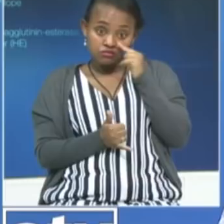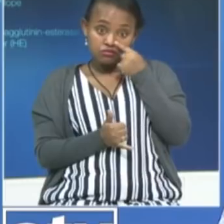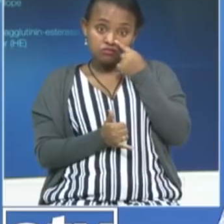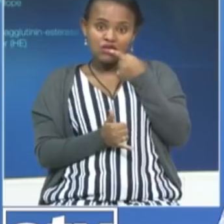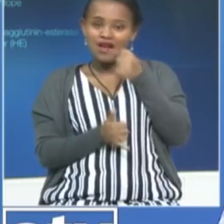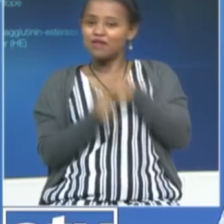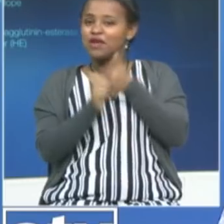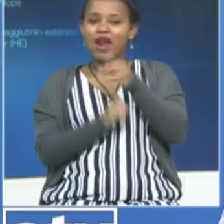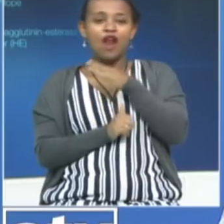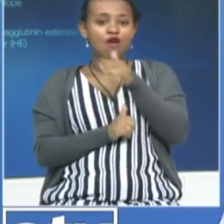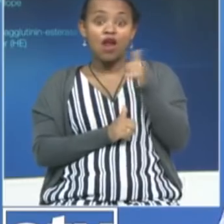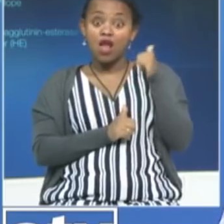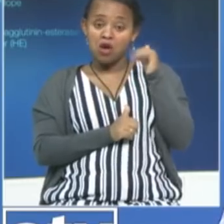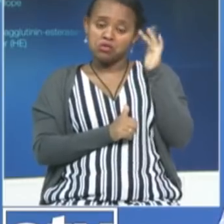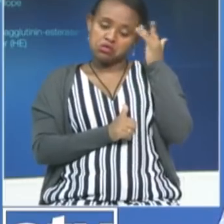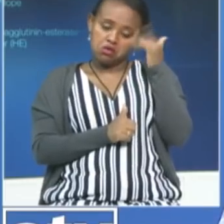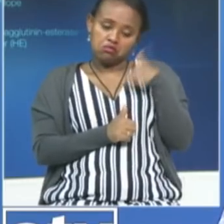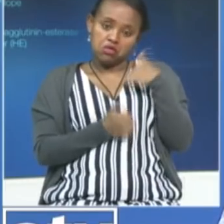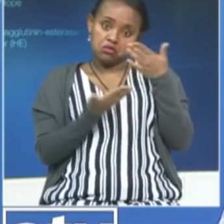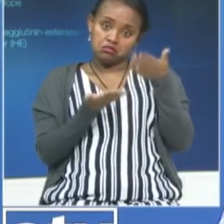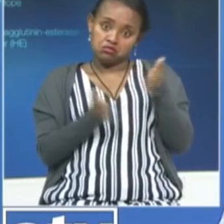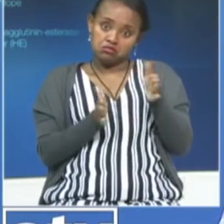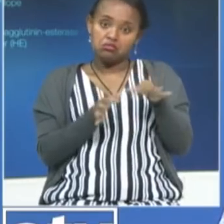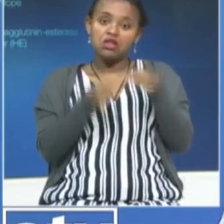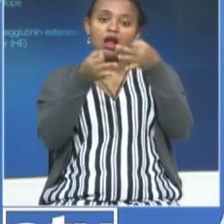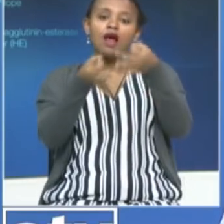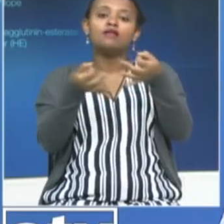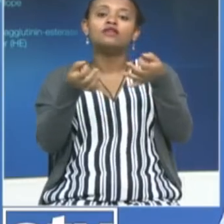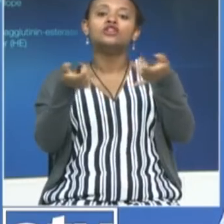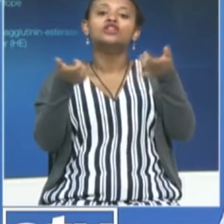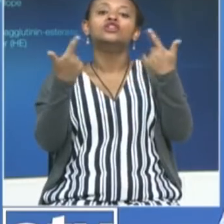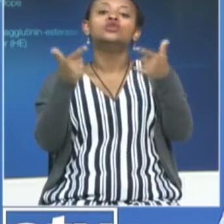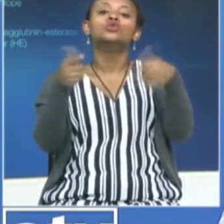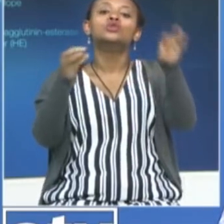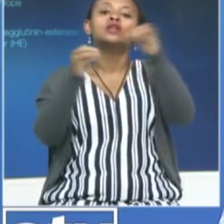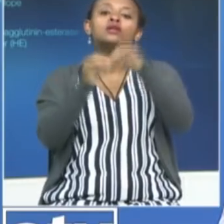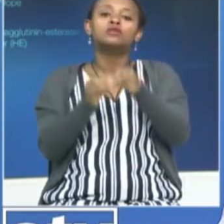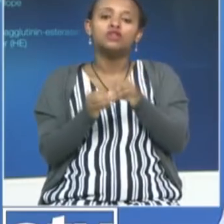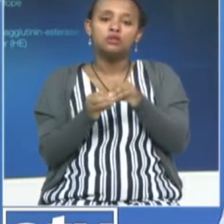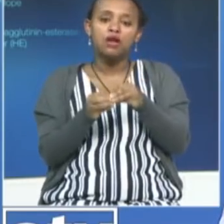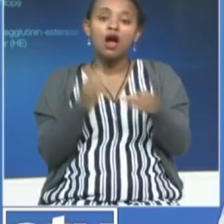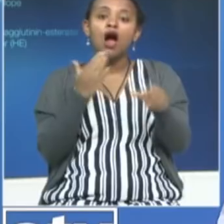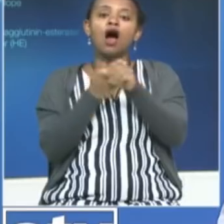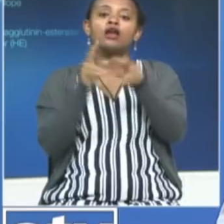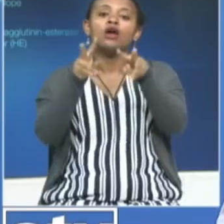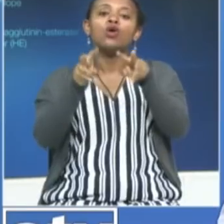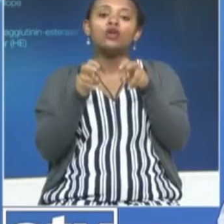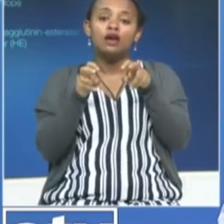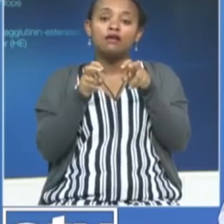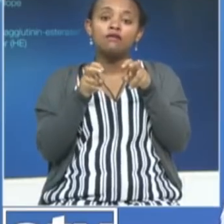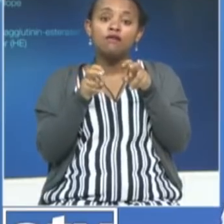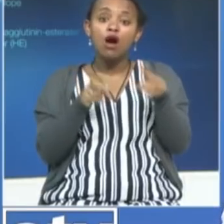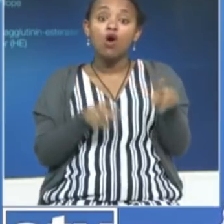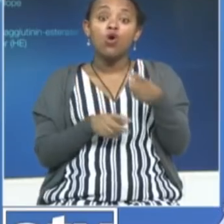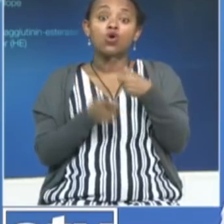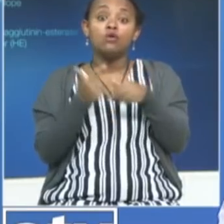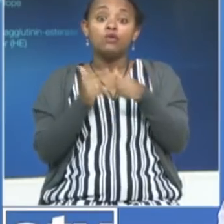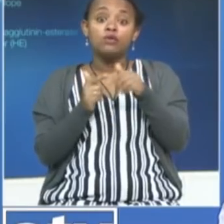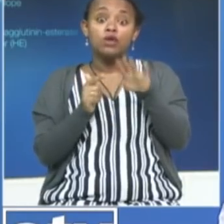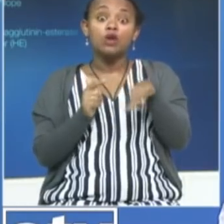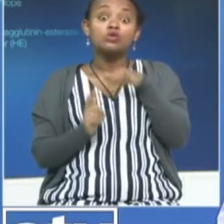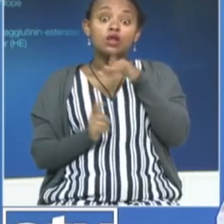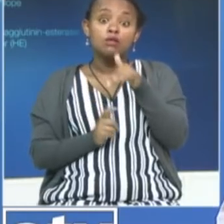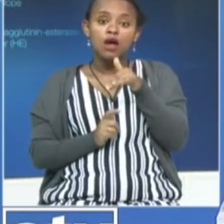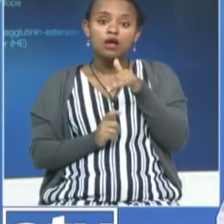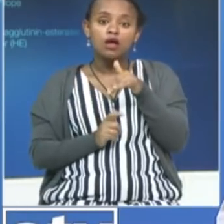የምናልፈው አይደለም። ሌላው ሲታመም እኔ ጋር የመተላለፍ እድሉን ስለሚጨምር እና አደጋው የከፋ ሆኖ መምጣቱ